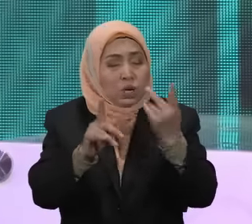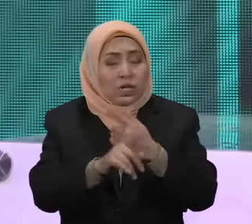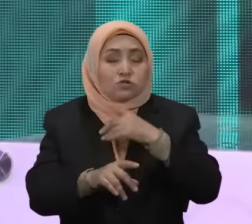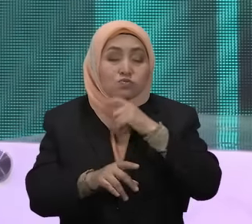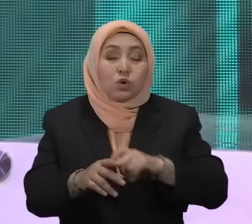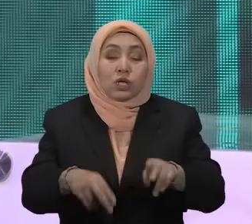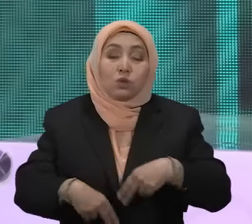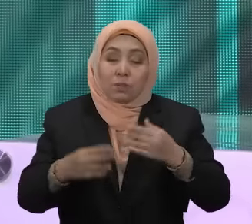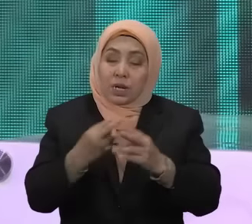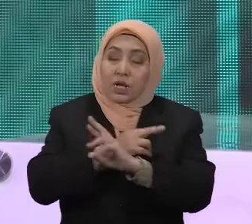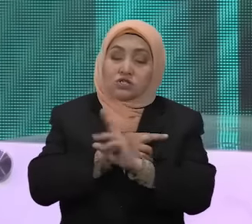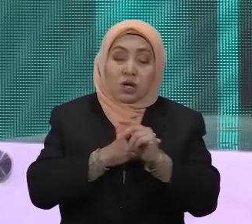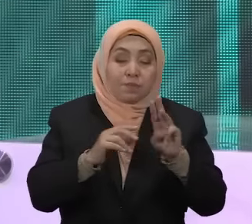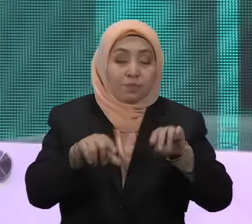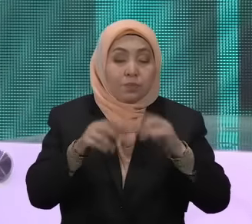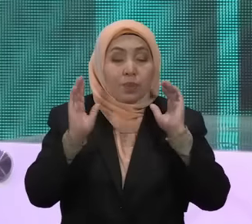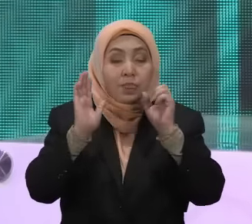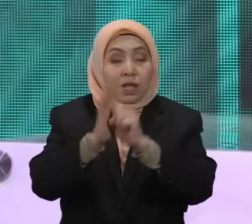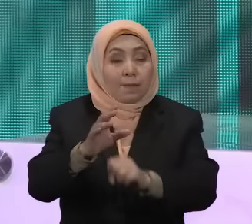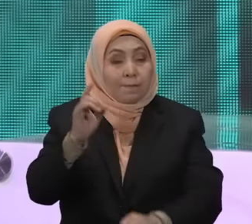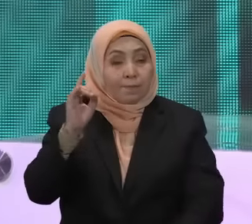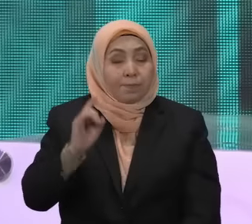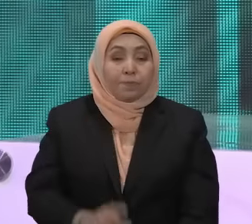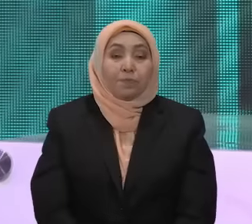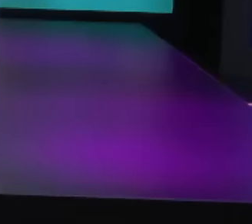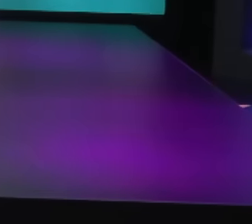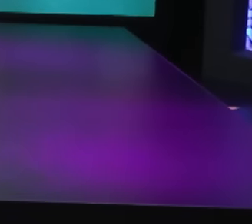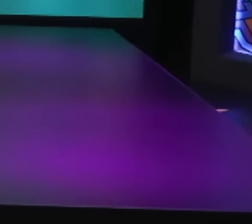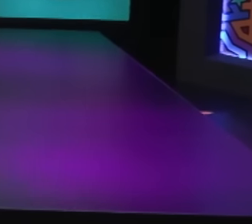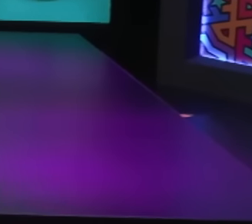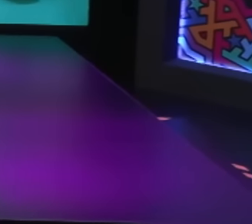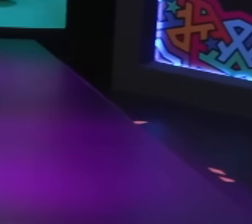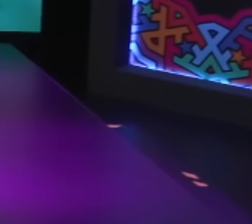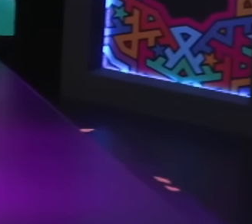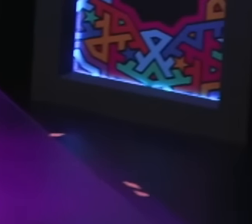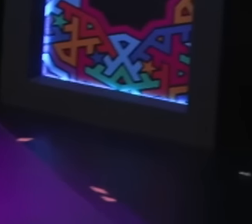kita. Kita berehat sebentar. My Quran Time, Quran Solat Infaq, insyaAllah.